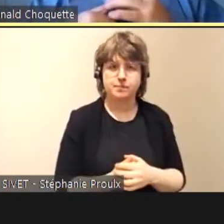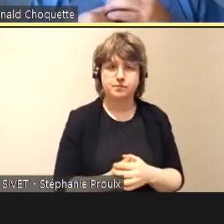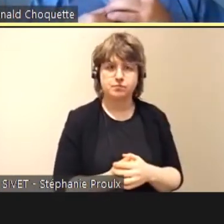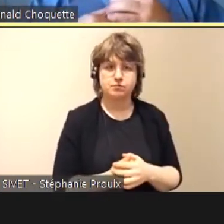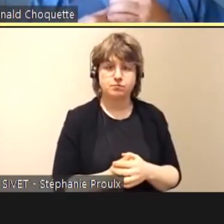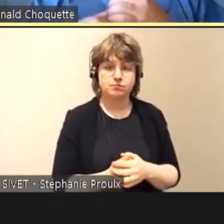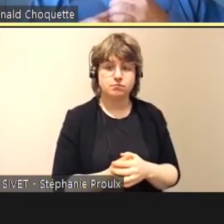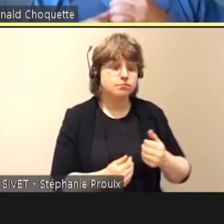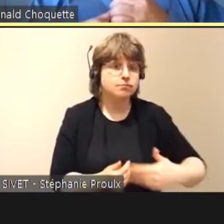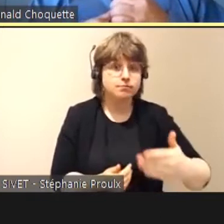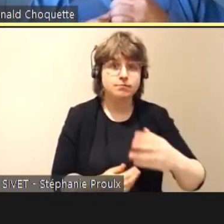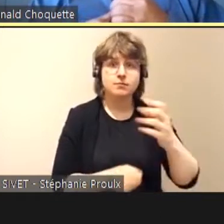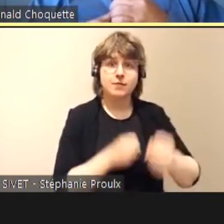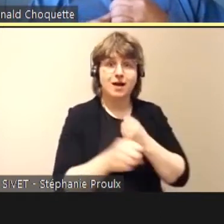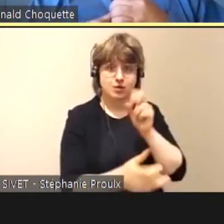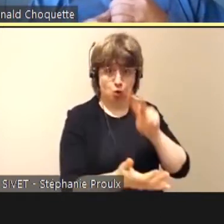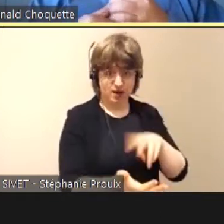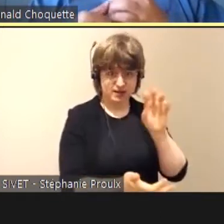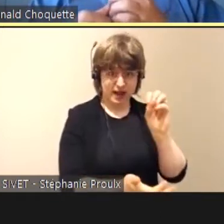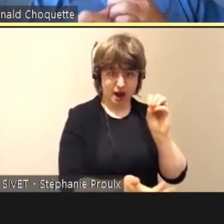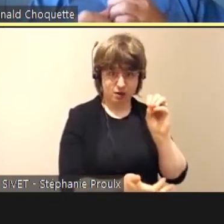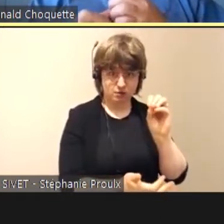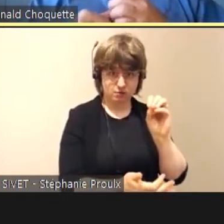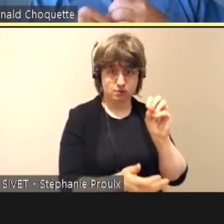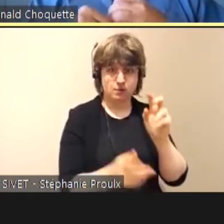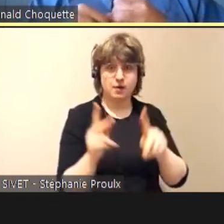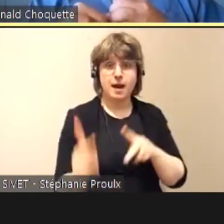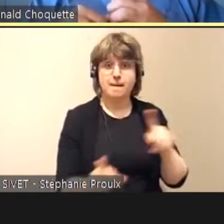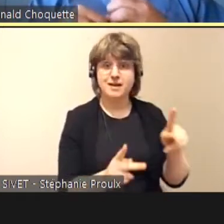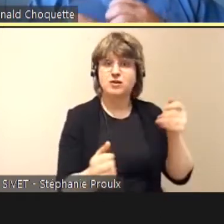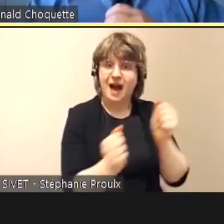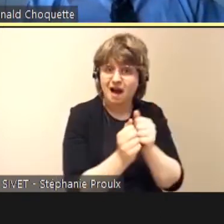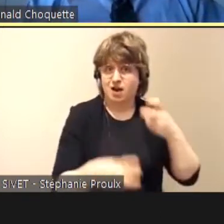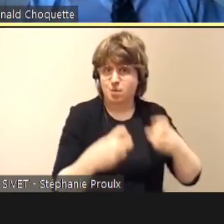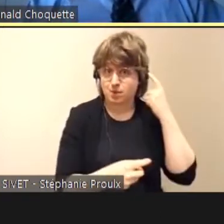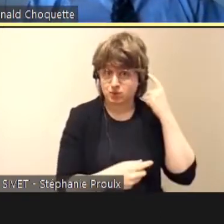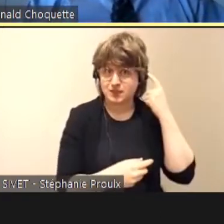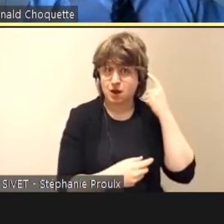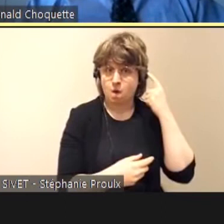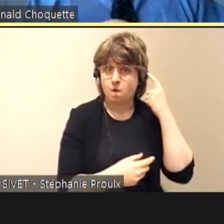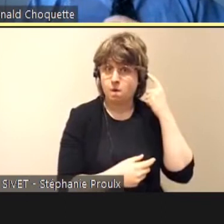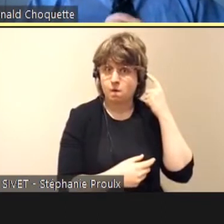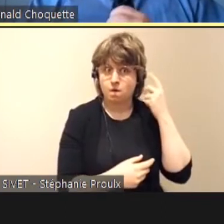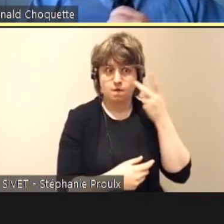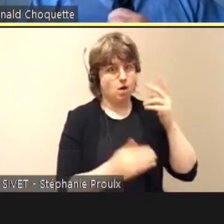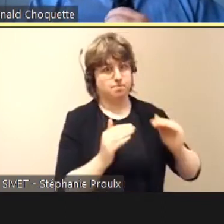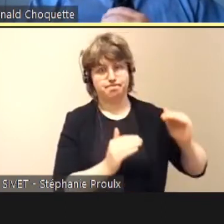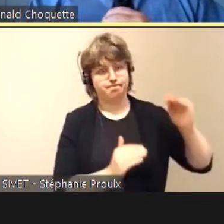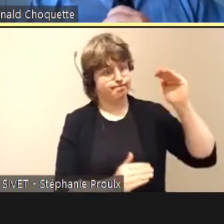d'ici 2050, le nombre de personnes ayant un problème d'audition va augmenter,